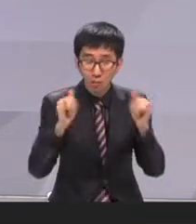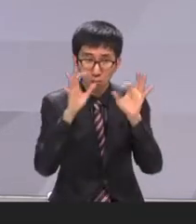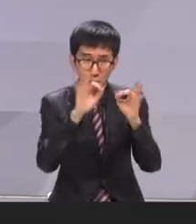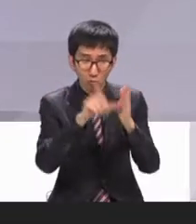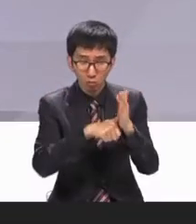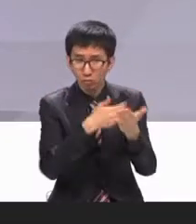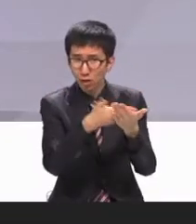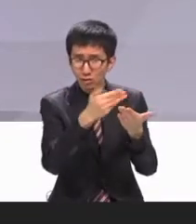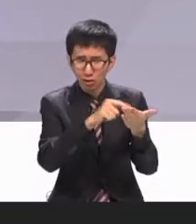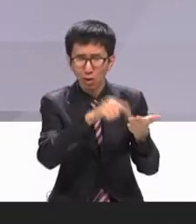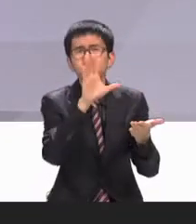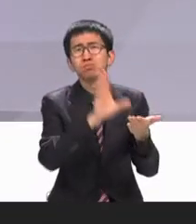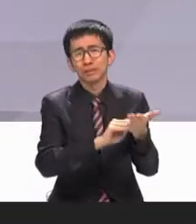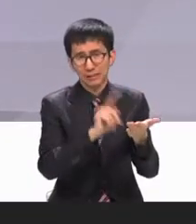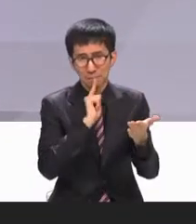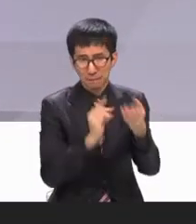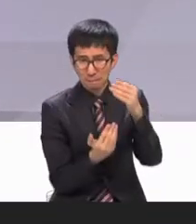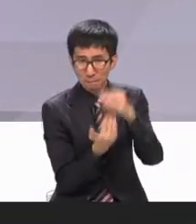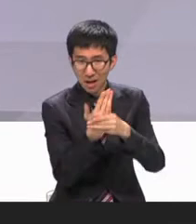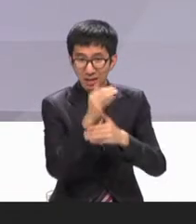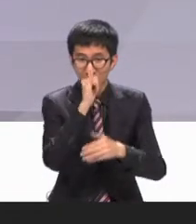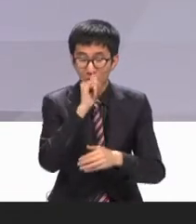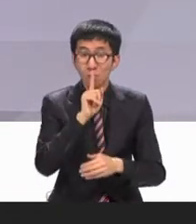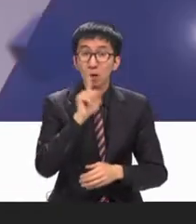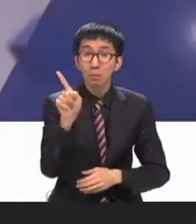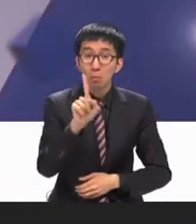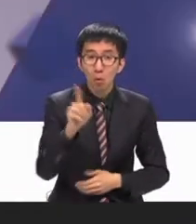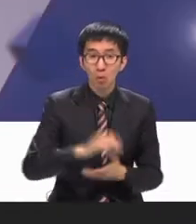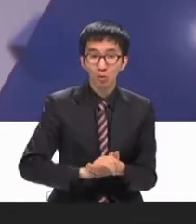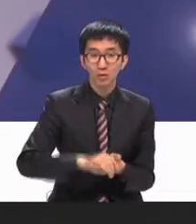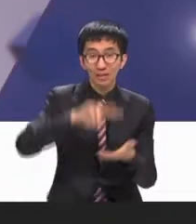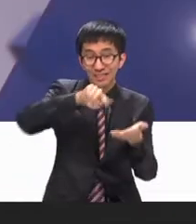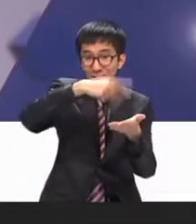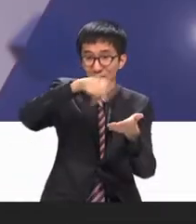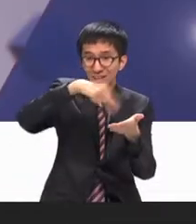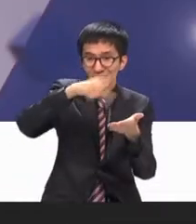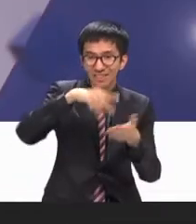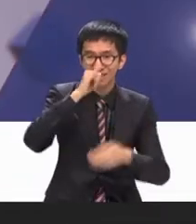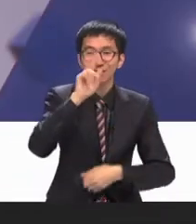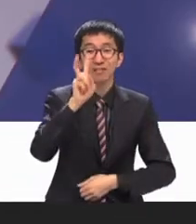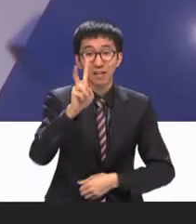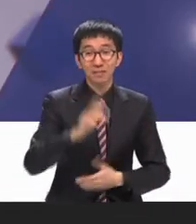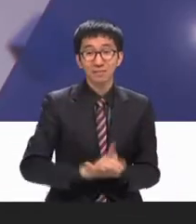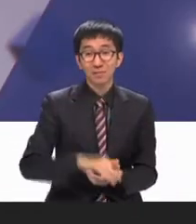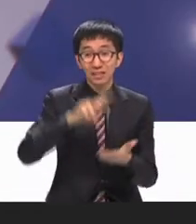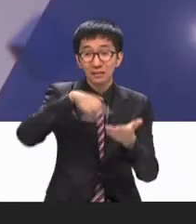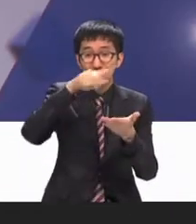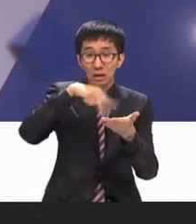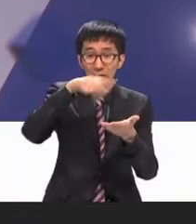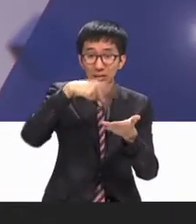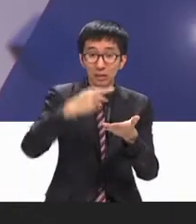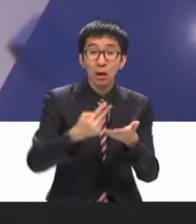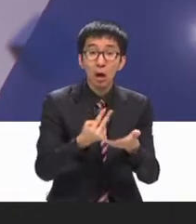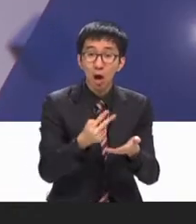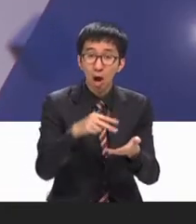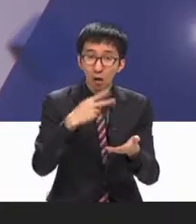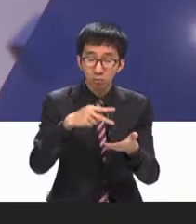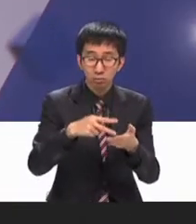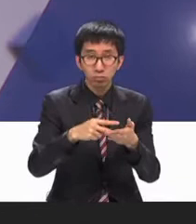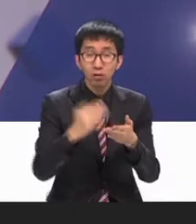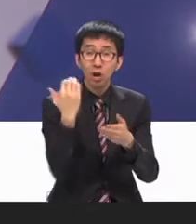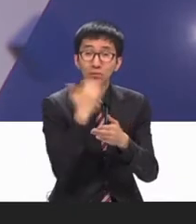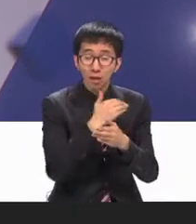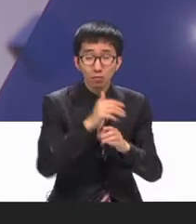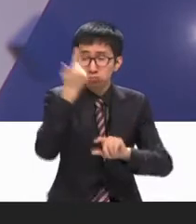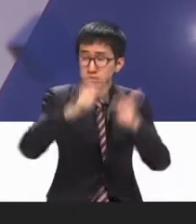제일 지껄이고 도 있어요 왠지 좀 부터 살펴볼까요 습하게 4위로 추정이 되는 면요리를 여러 인종의